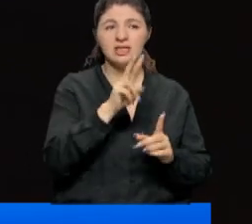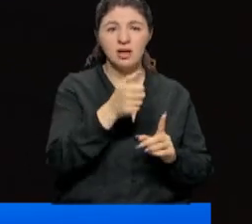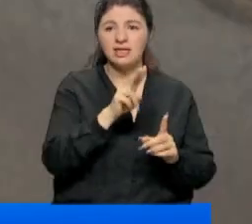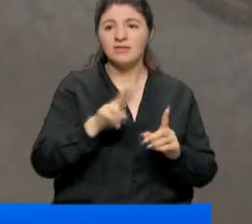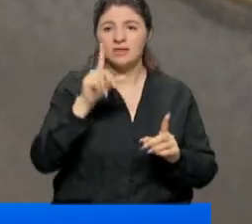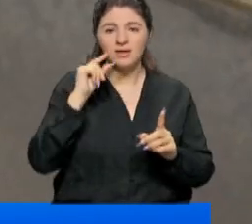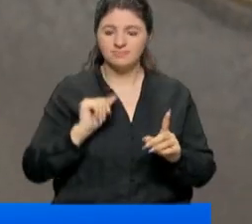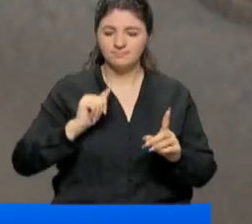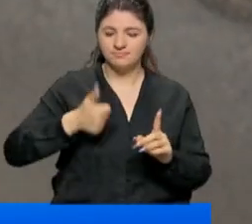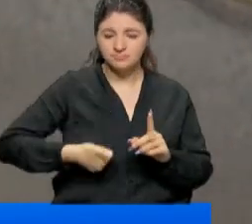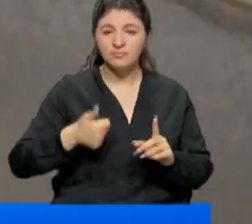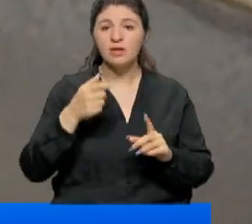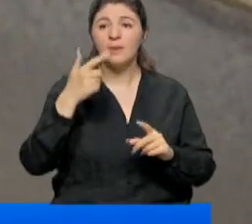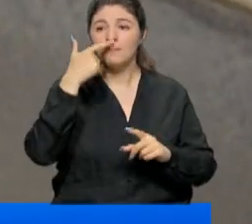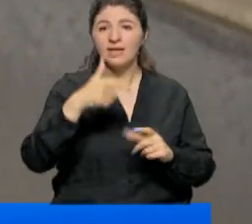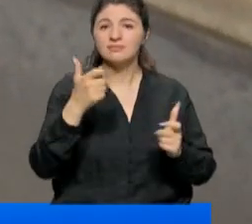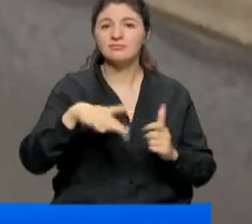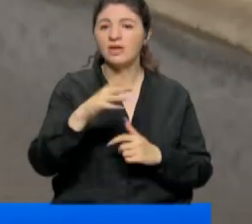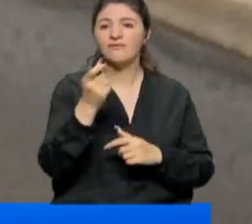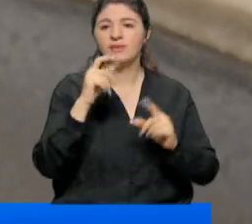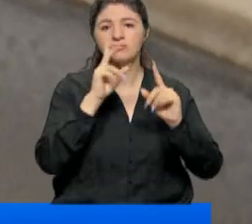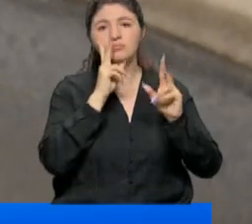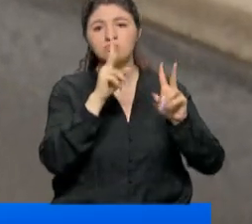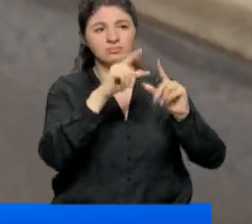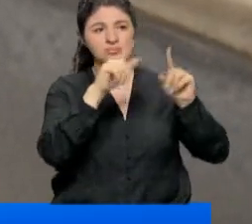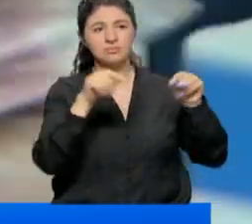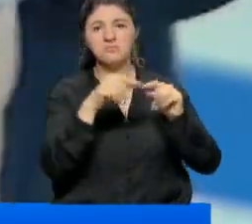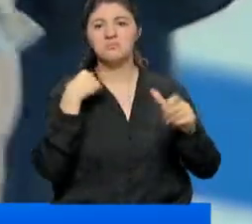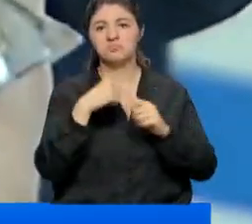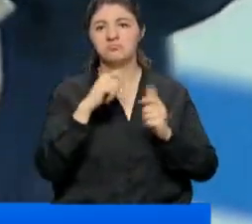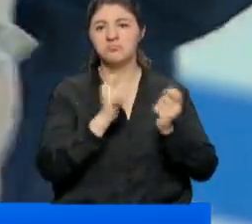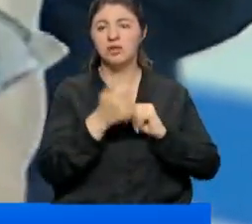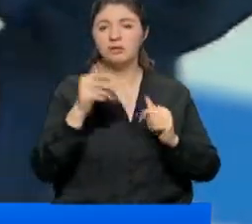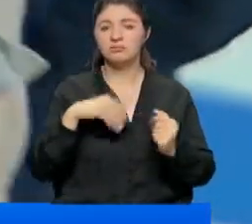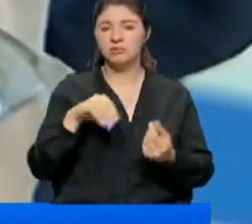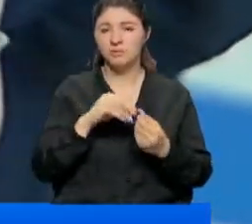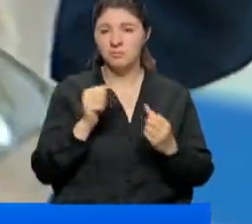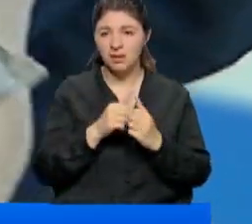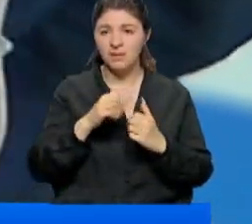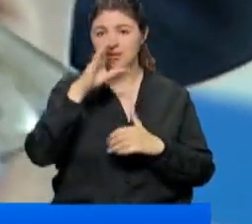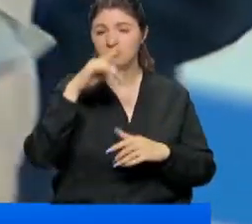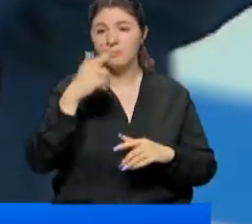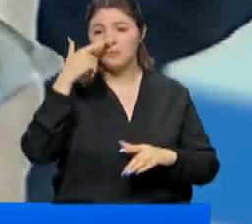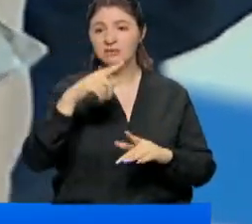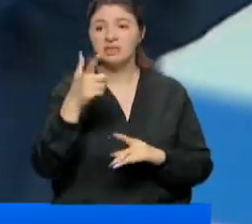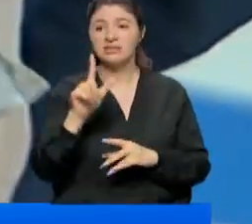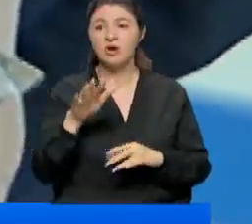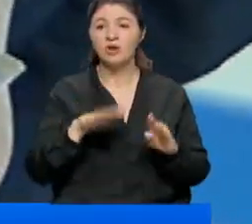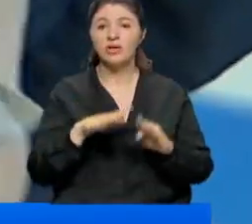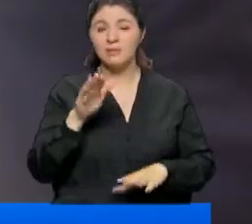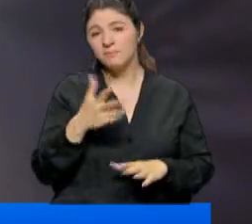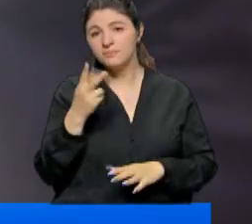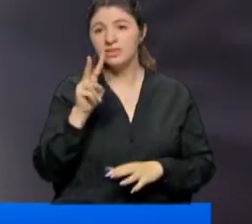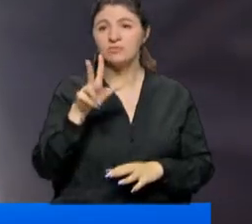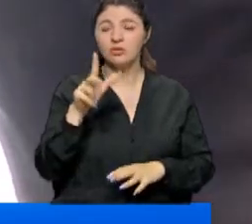27 Mayıs'a döndüğü anda akaryakıt istasyonlarında fiyat tabelaları bir kez daha değişti gelen zamlarla İstanbul'da Benzinin litresi